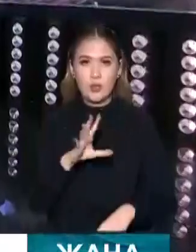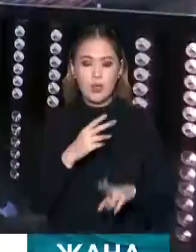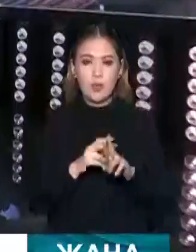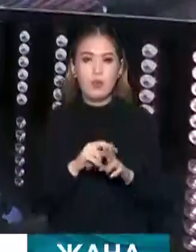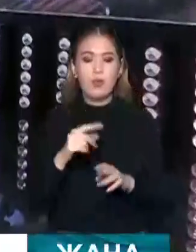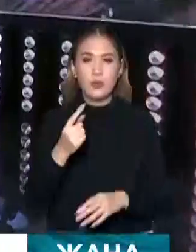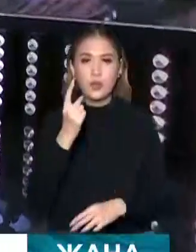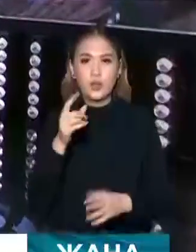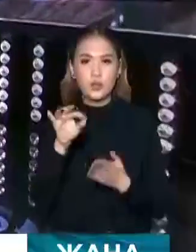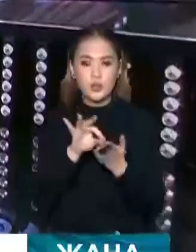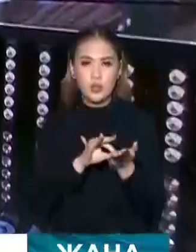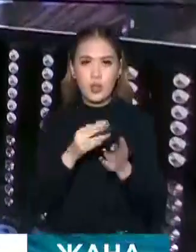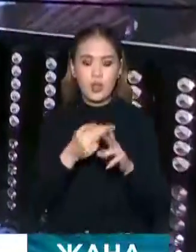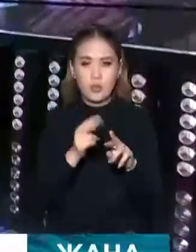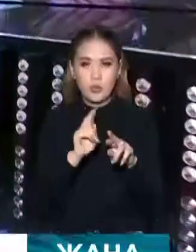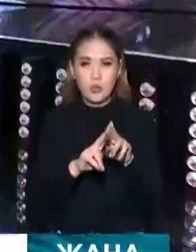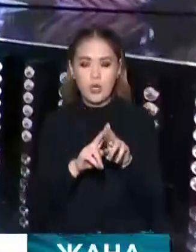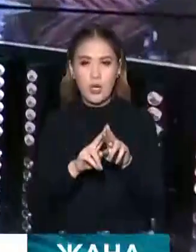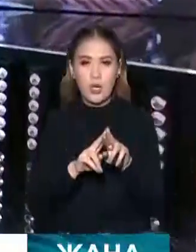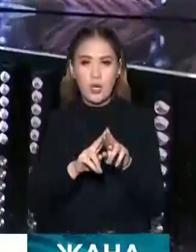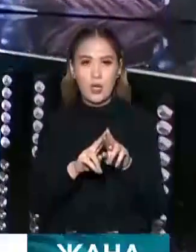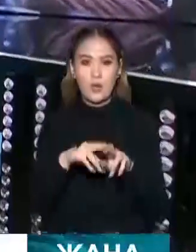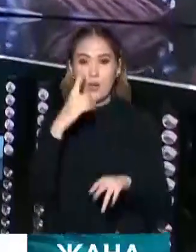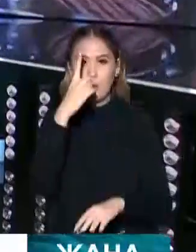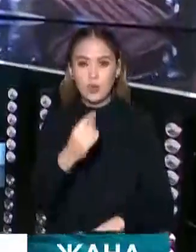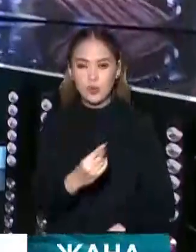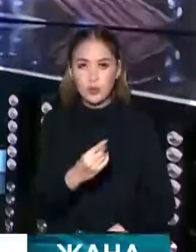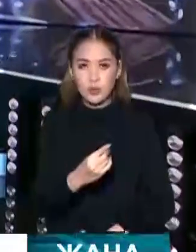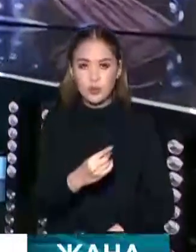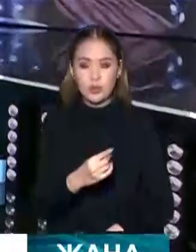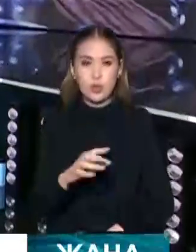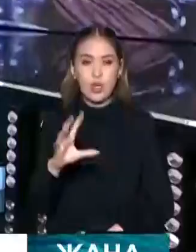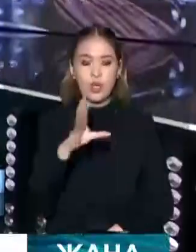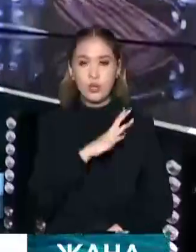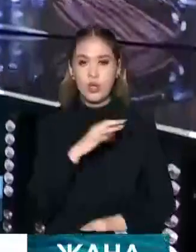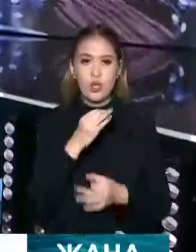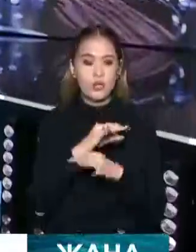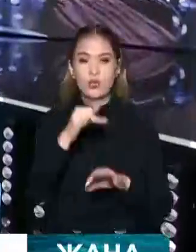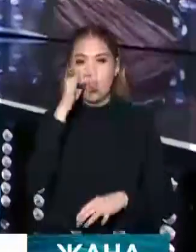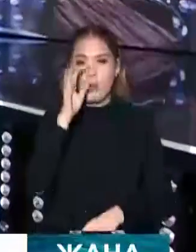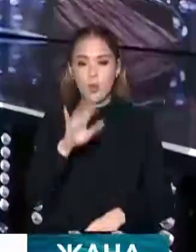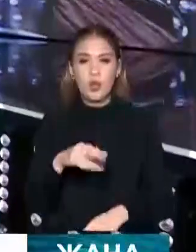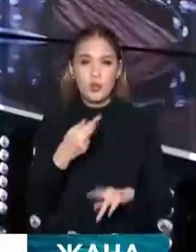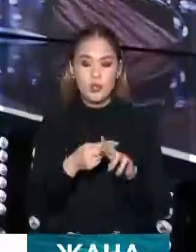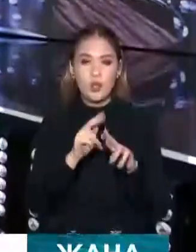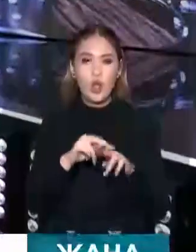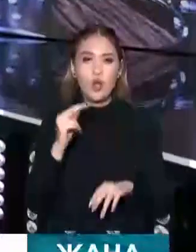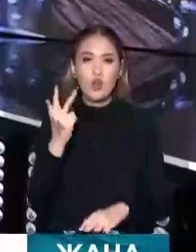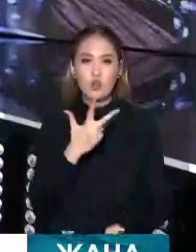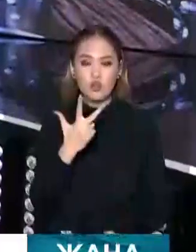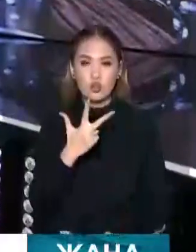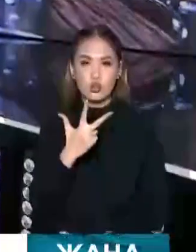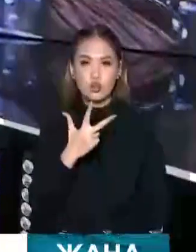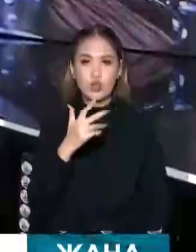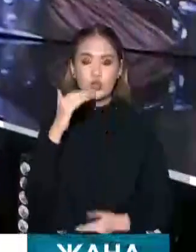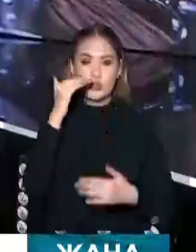бірден бостандыққа шығатын ондай бір күннің ішінде шығарып жібере алмаймыз. Жаңа мен айттым ғой, үш жаңа